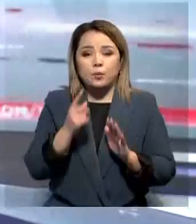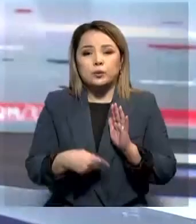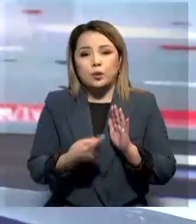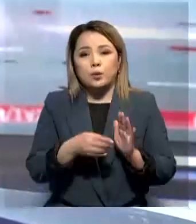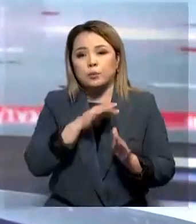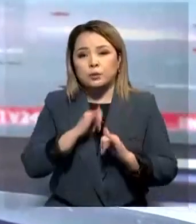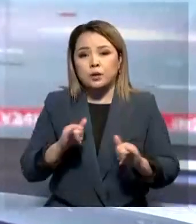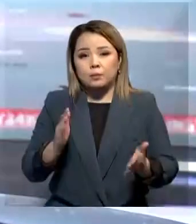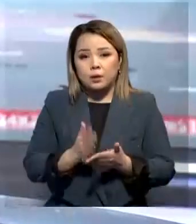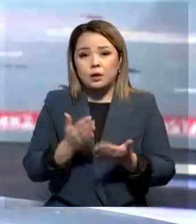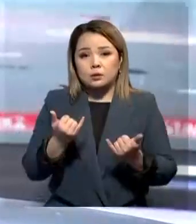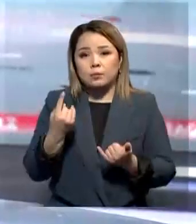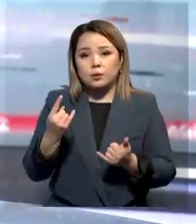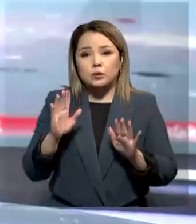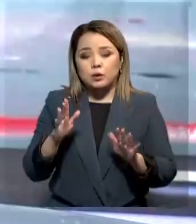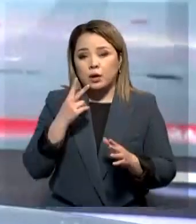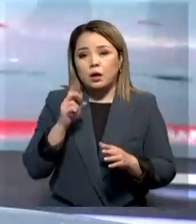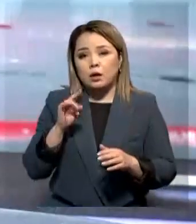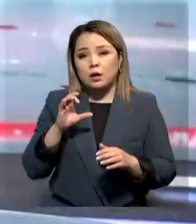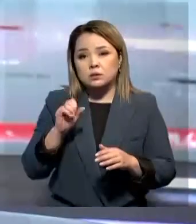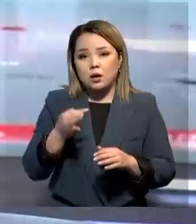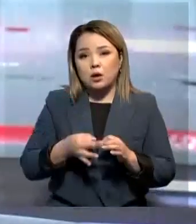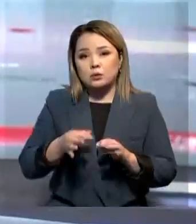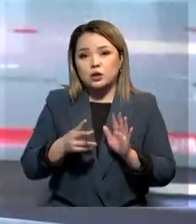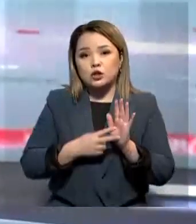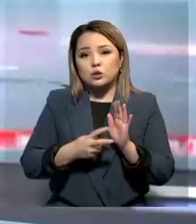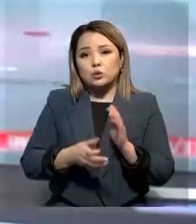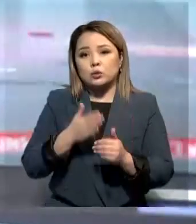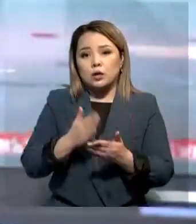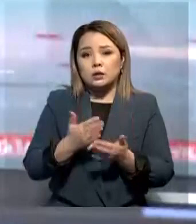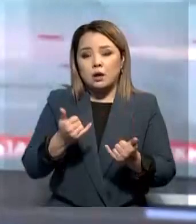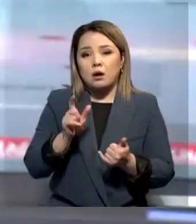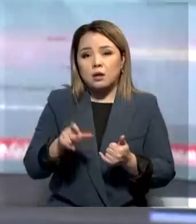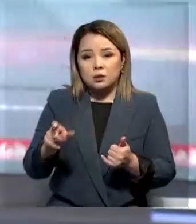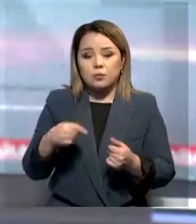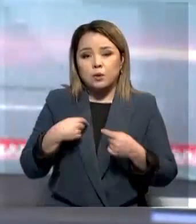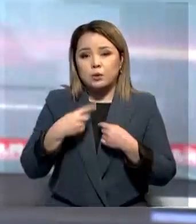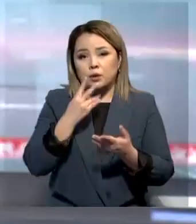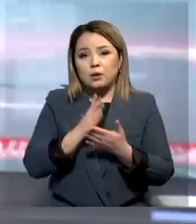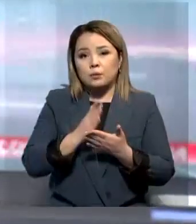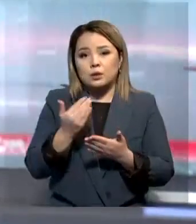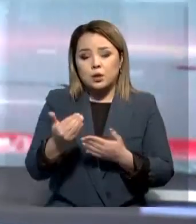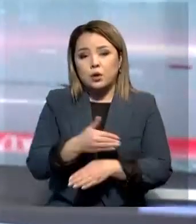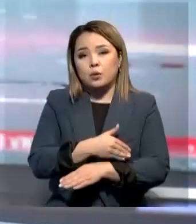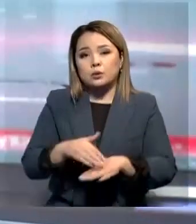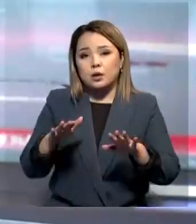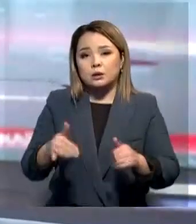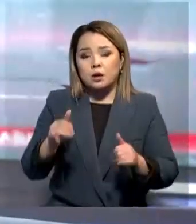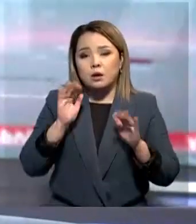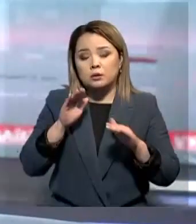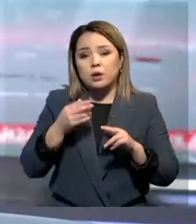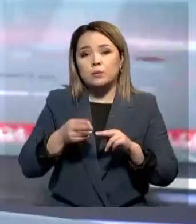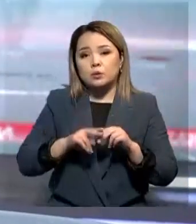Бас ит хаптап кетти. Бир гана Карасай ауданында былтыр 700-ге тарта адам жапа шеккен. Көше кезген 4